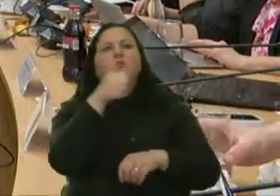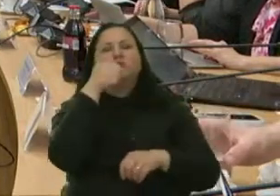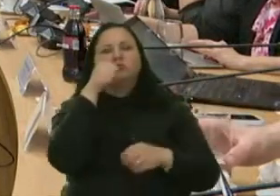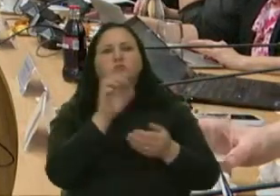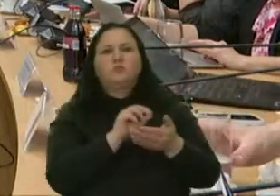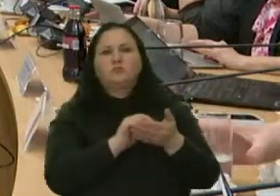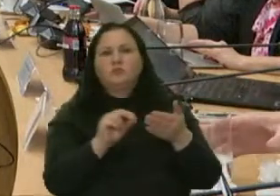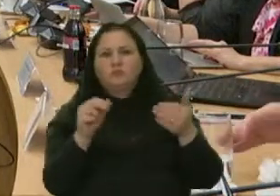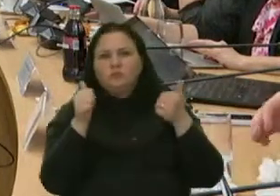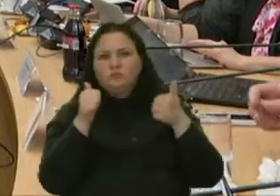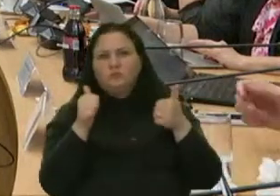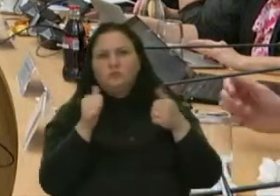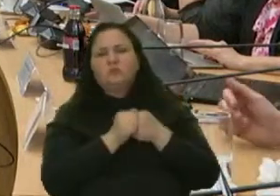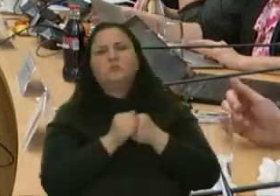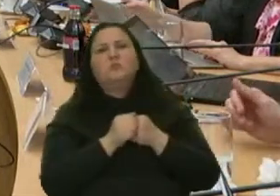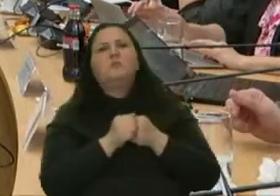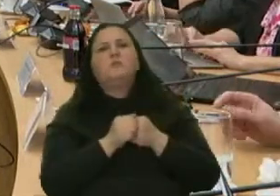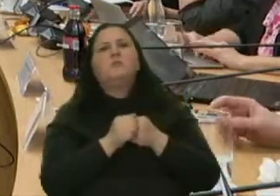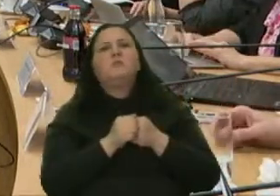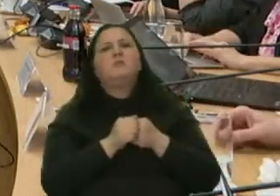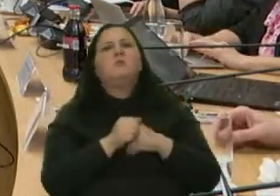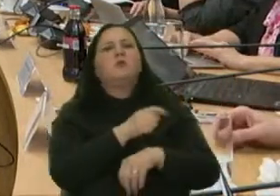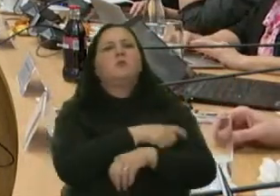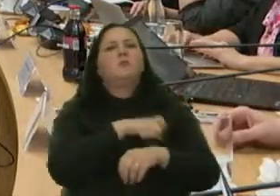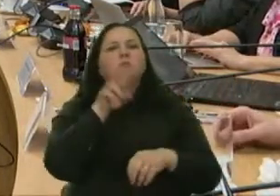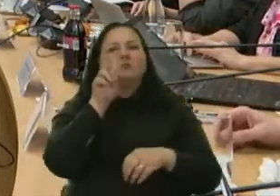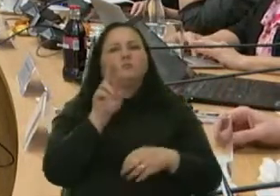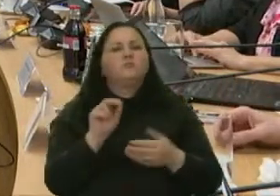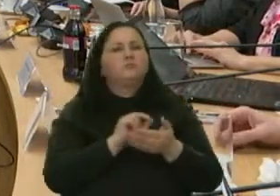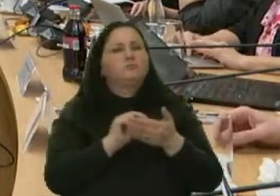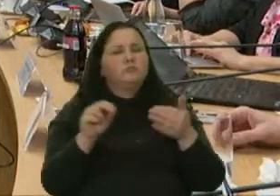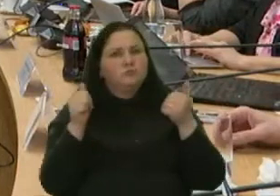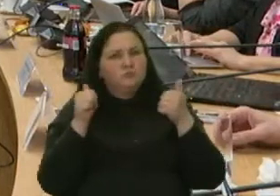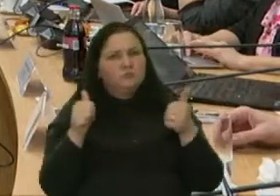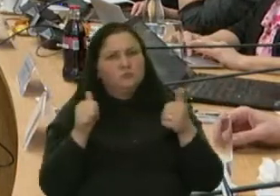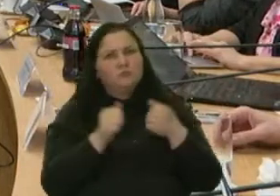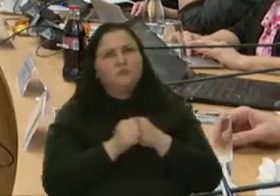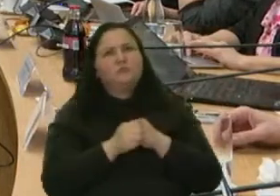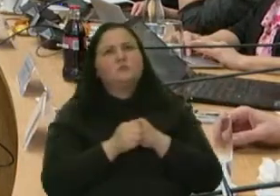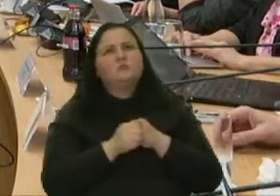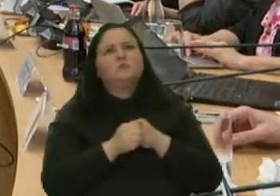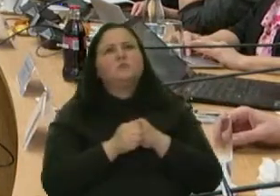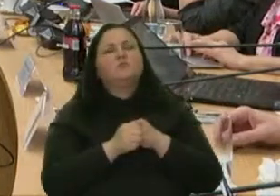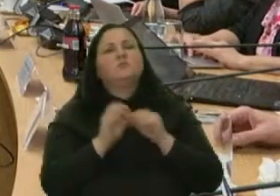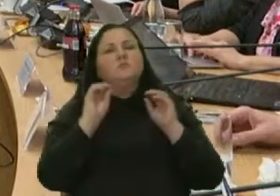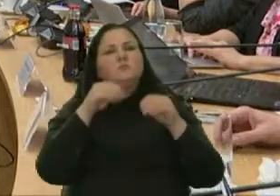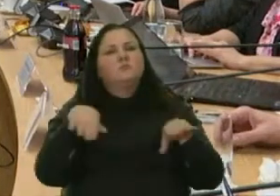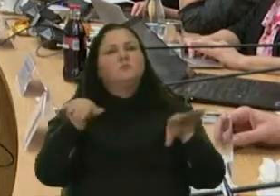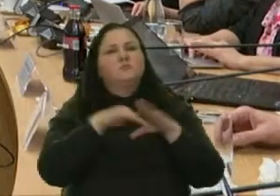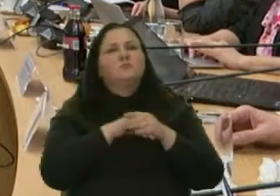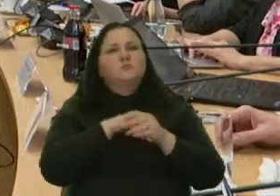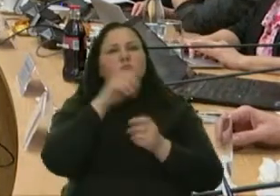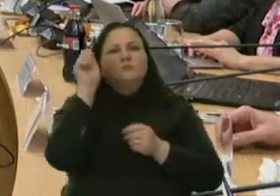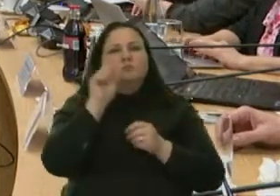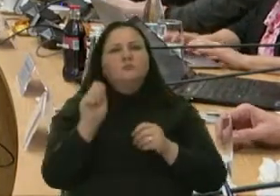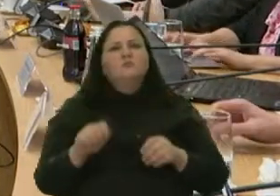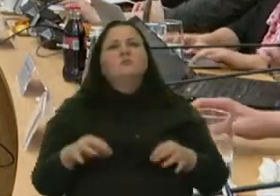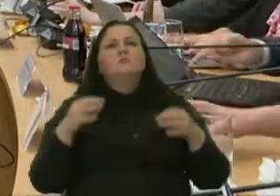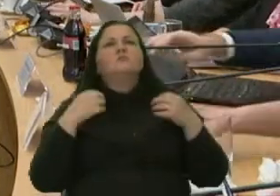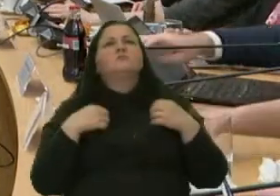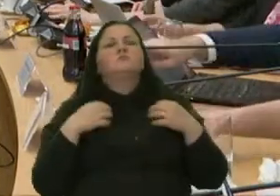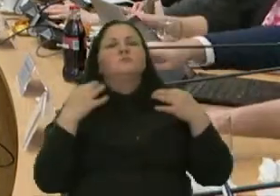Comisia de buget aviz favorabil Comisia 2 Comisia juridică ați favorabil supun la vot proiectul numărul